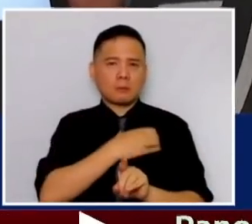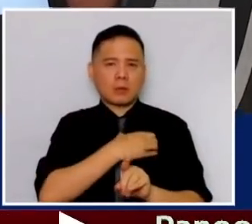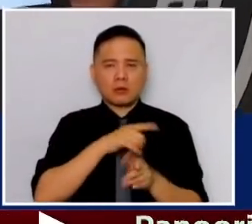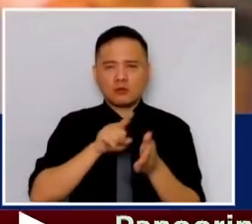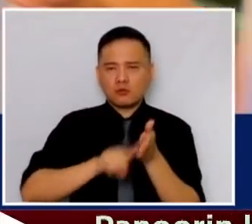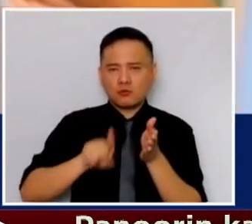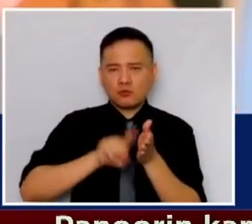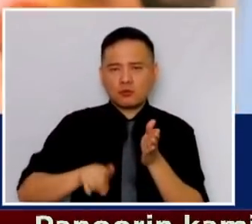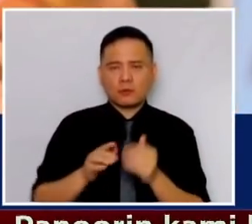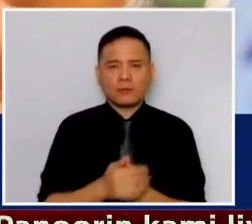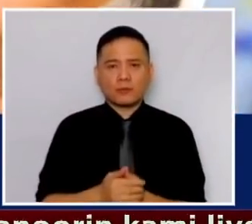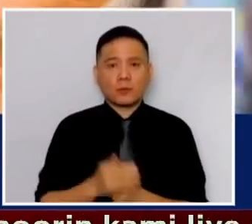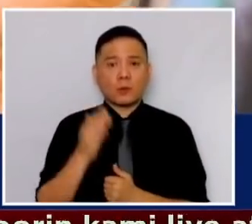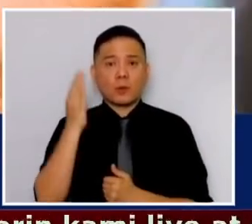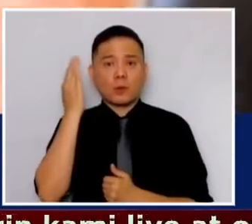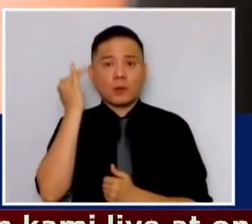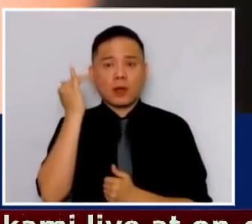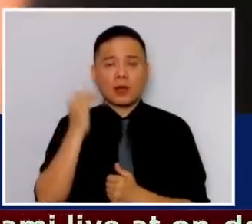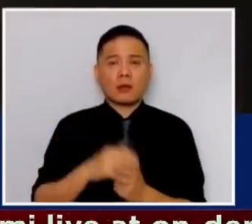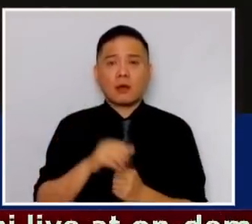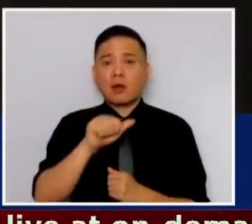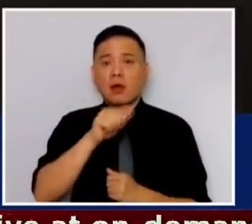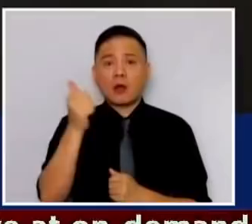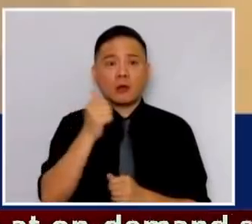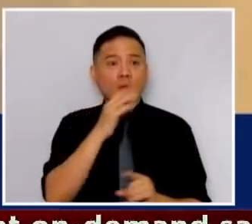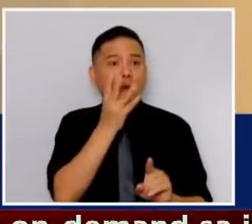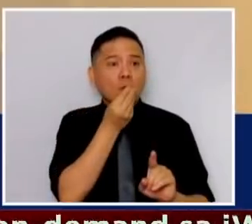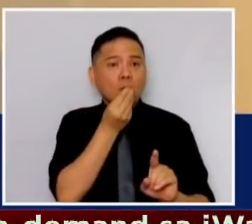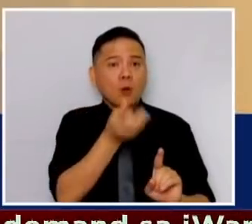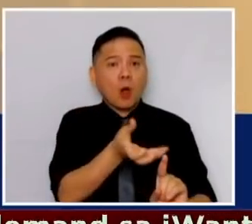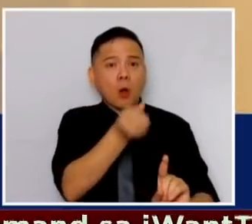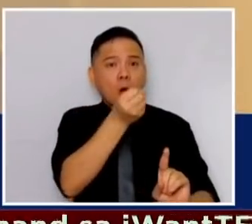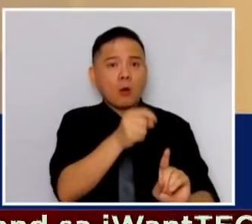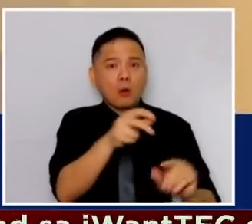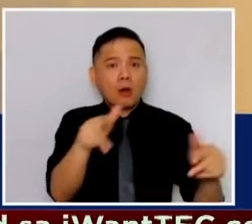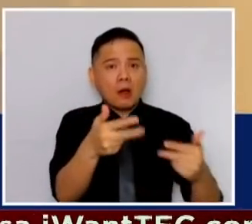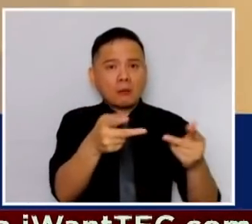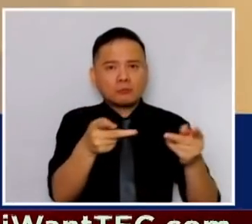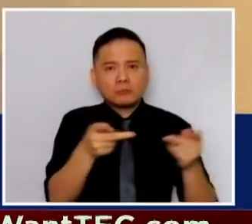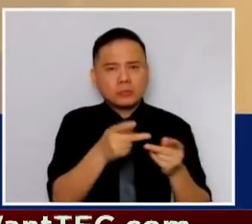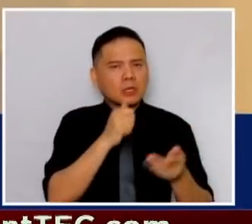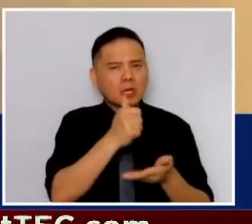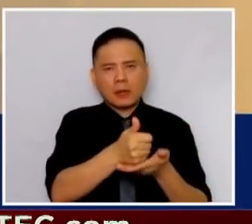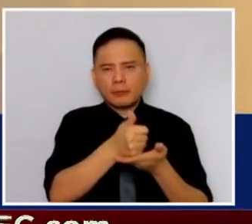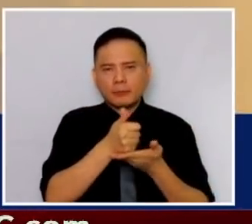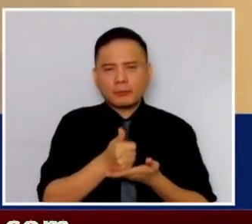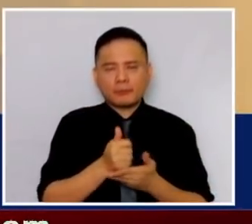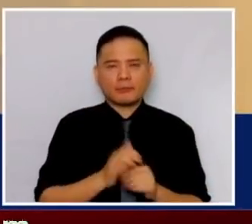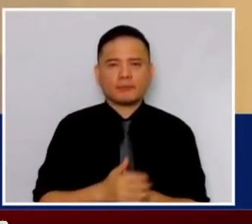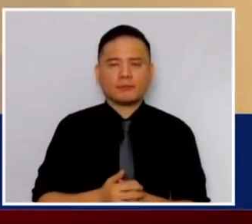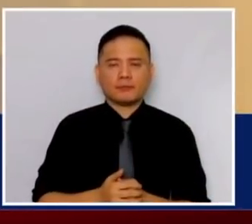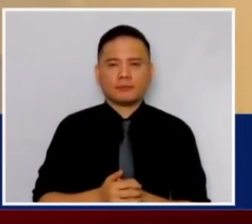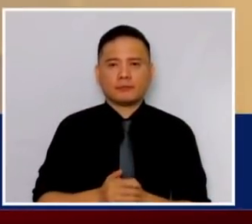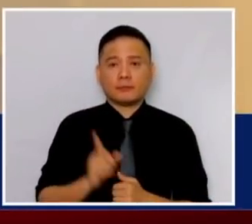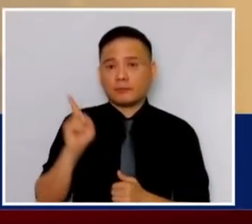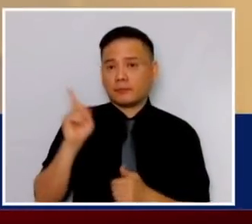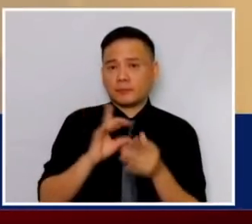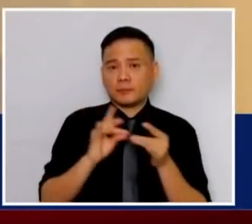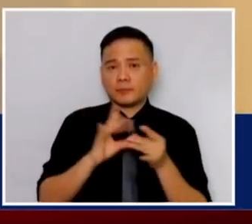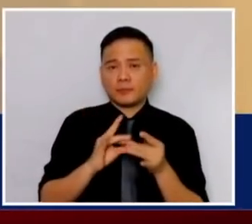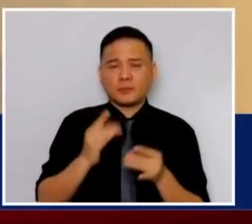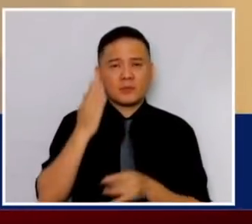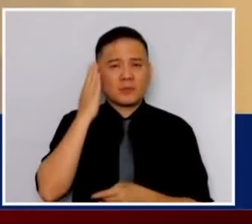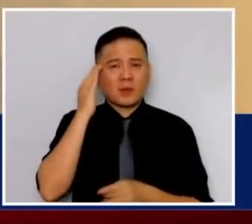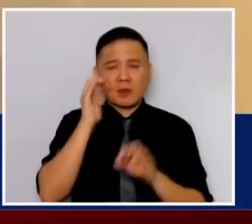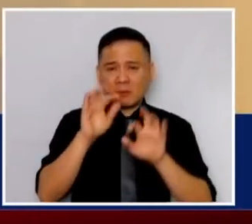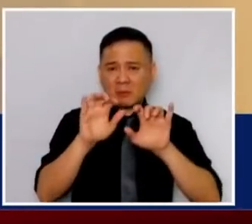hindi pagtulong sa investigasyon ng mga may-ari ng sabungan. Hindi naman po siya nag-blatter. Sabi ko nga sa kanya, tao mo